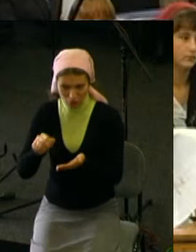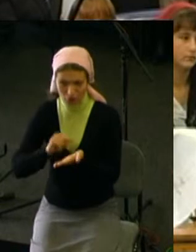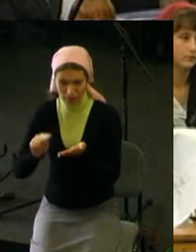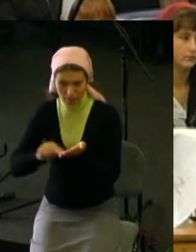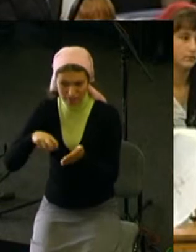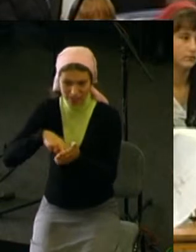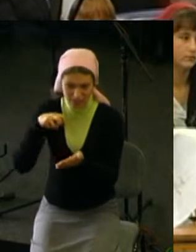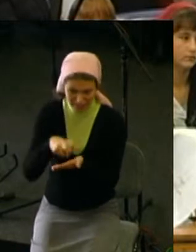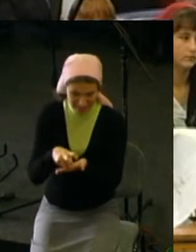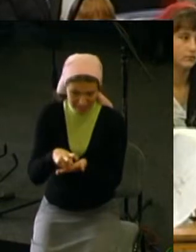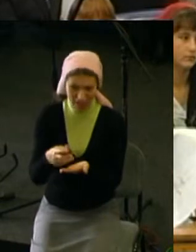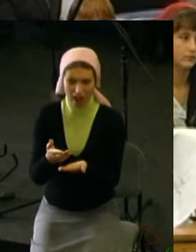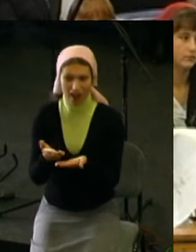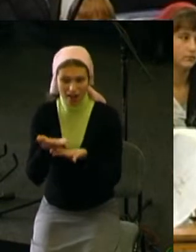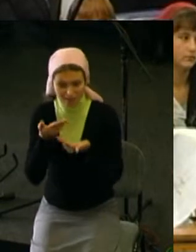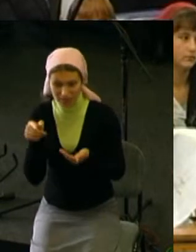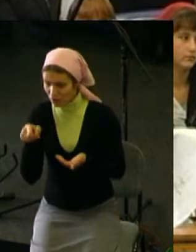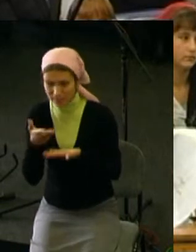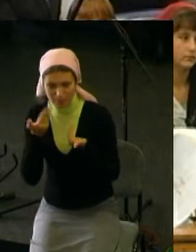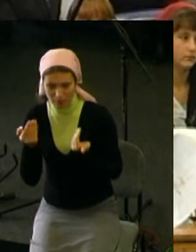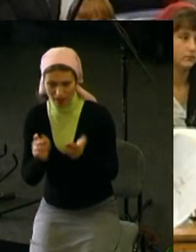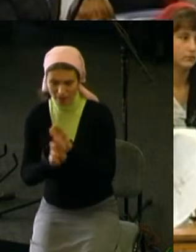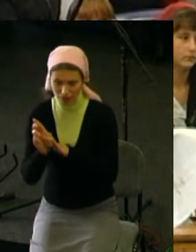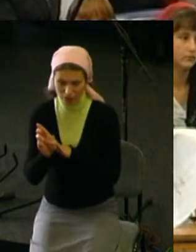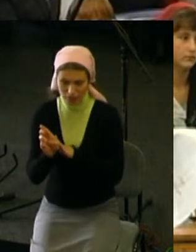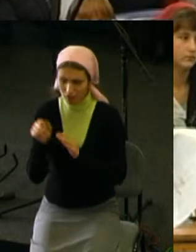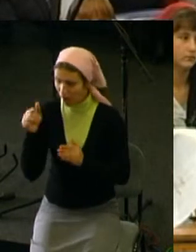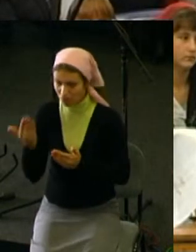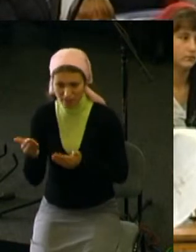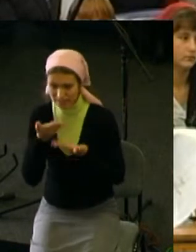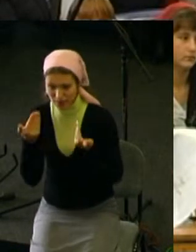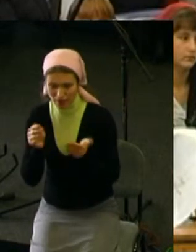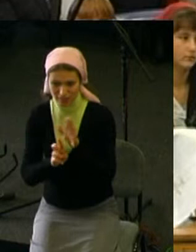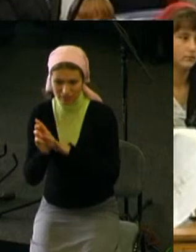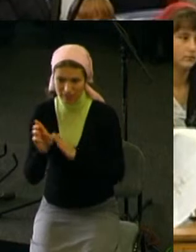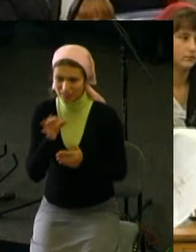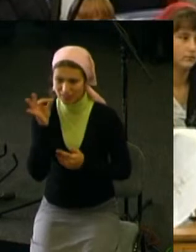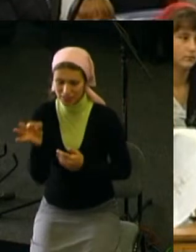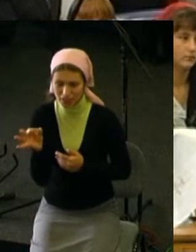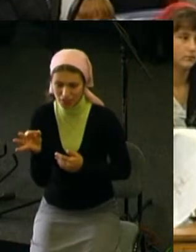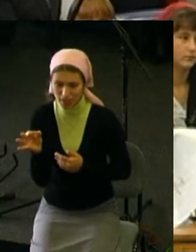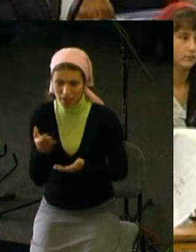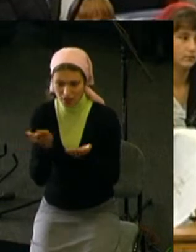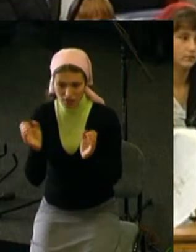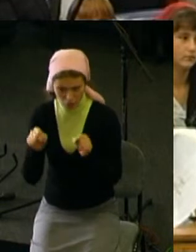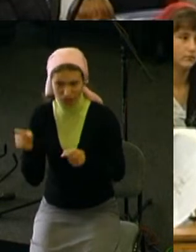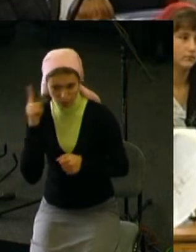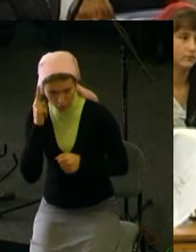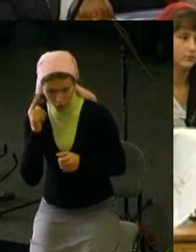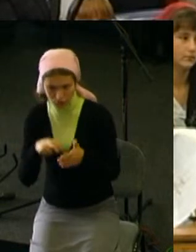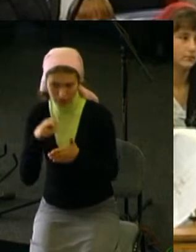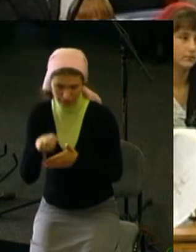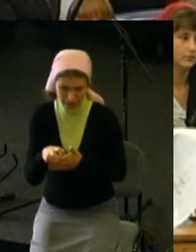ми читаємо цей лист до всієї церкві і вас нема в церкві Скажіть будь ласка ви могли його